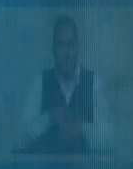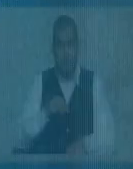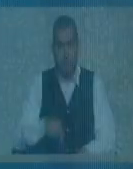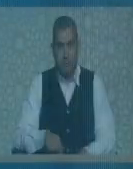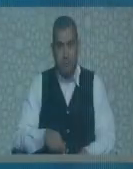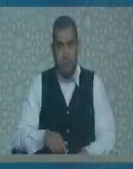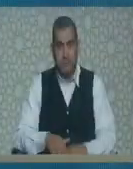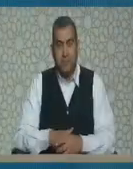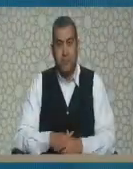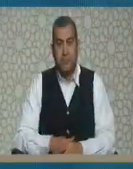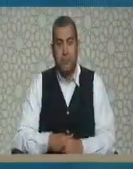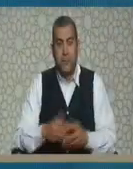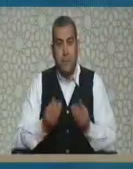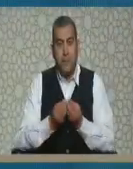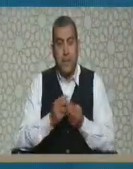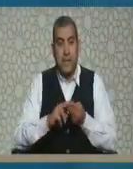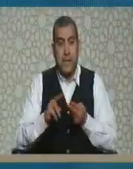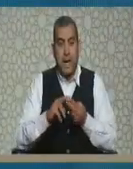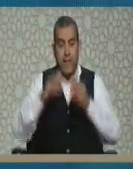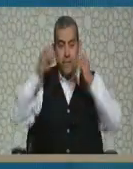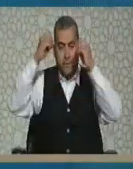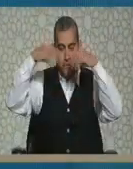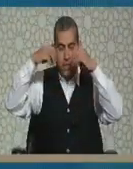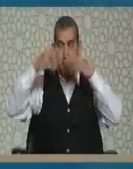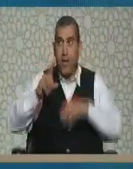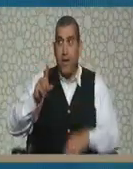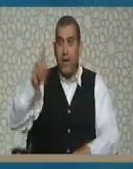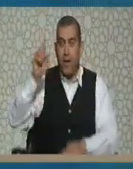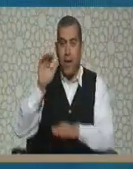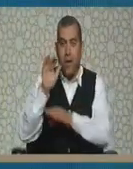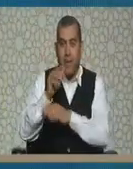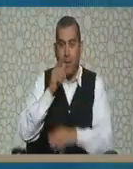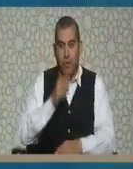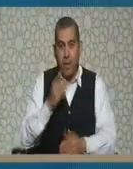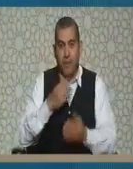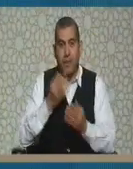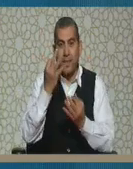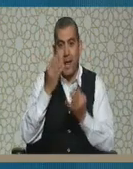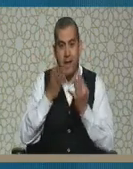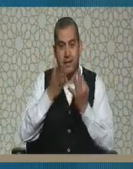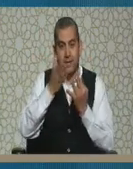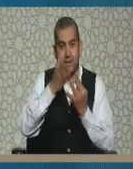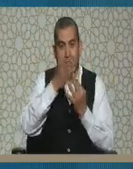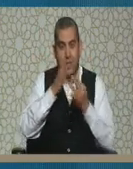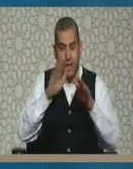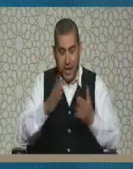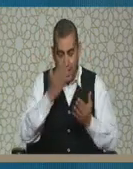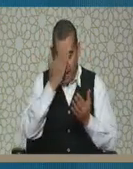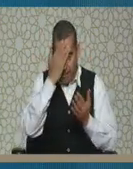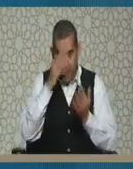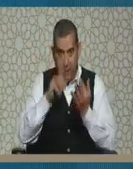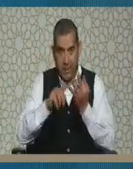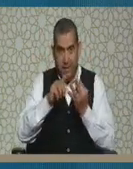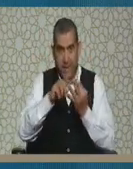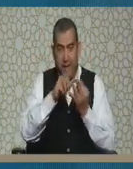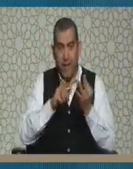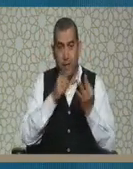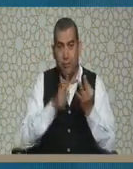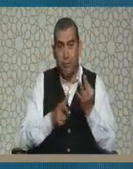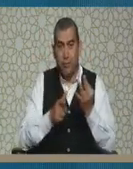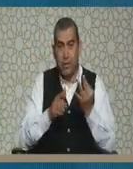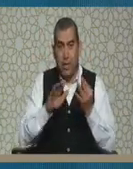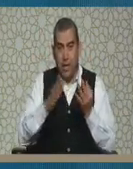ين مع سلام الفضل الرباني واتكلمنا على ثلاث انواع من العباد ثلاث انواع من العباده